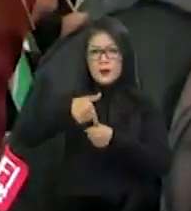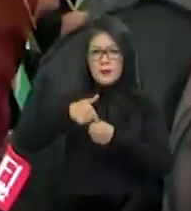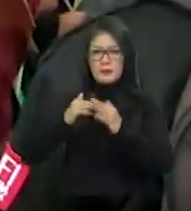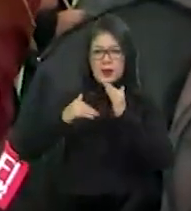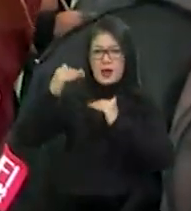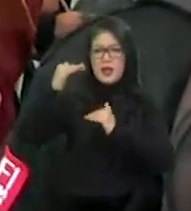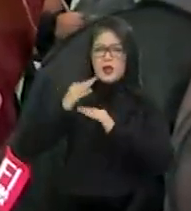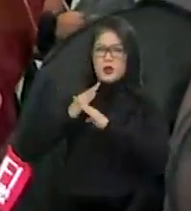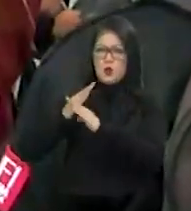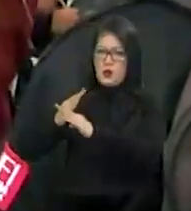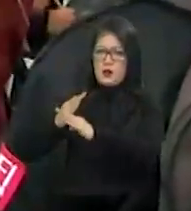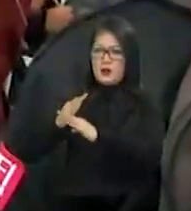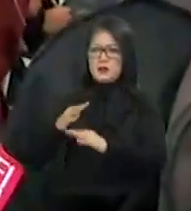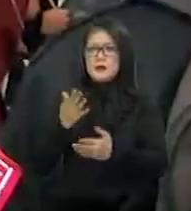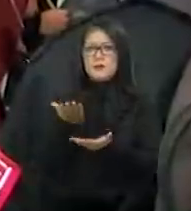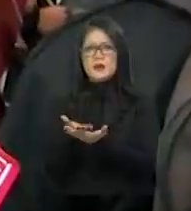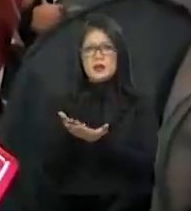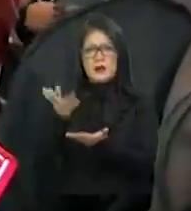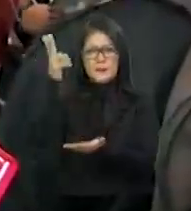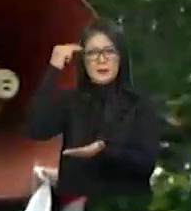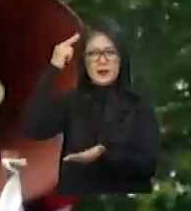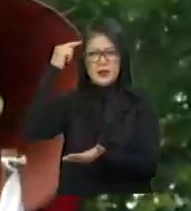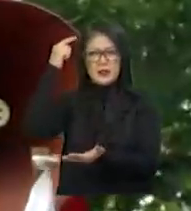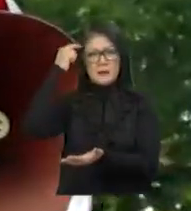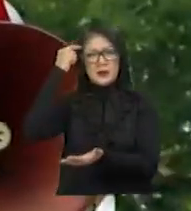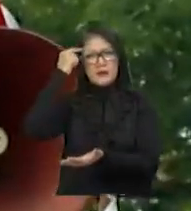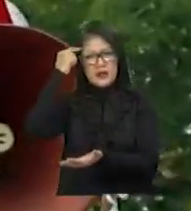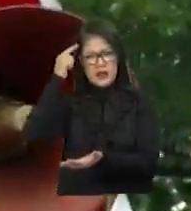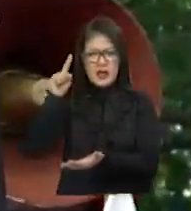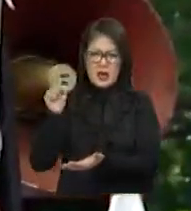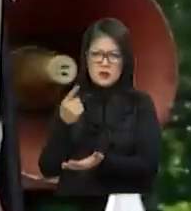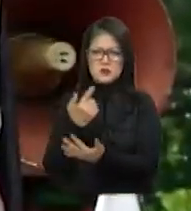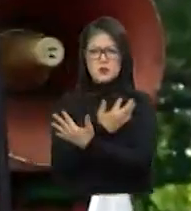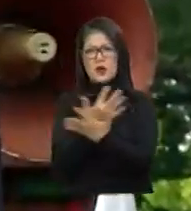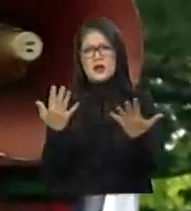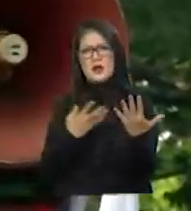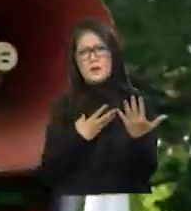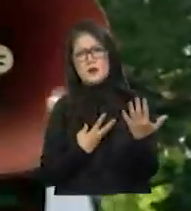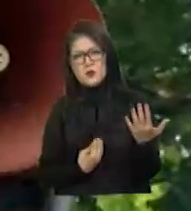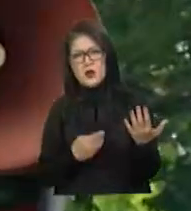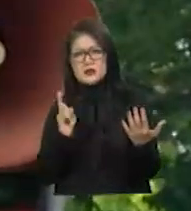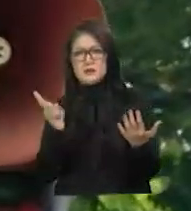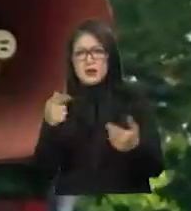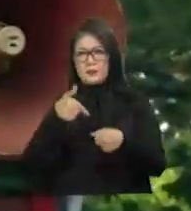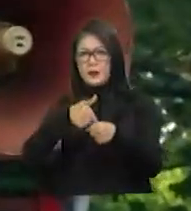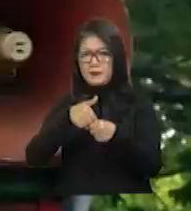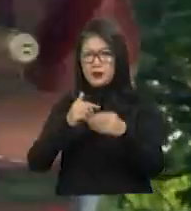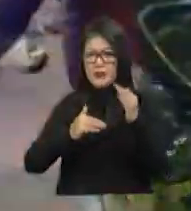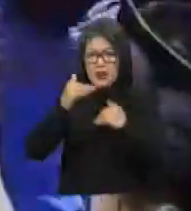serta memerintah pemerintah memikirkan nasib rakyat yang terkena dampak akibat melonjaknya harga berbagai kebutuhan